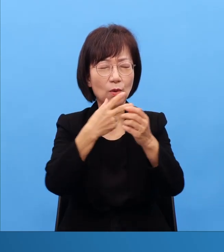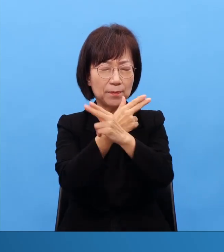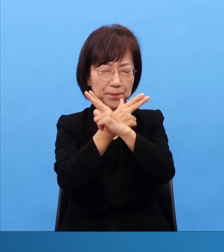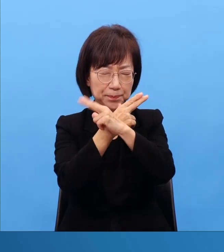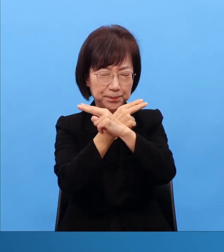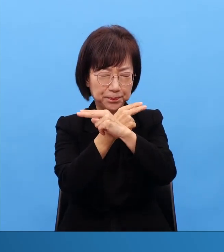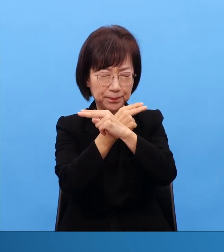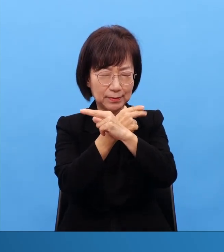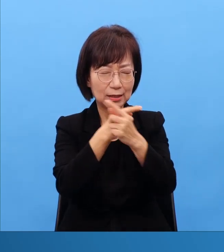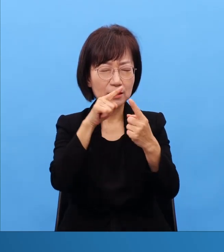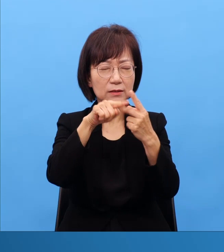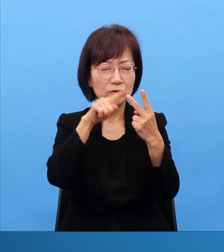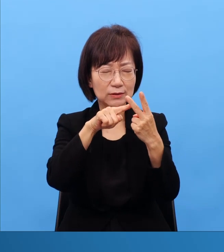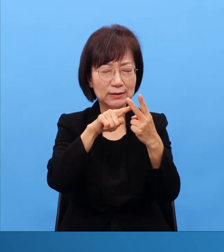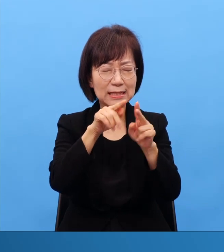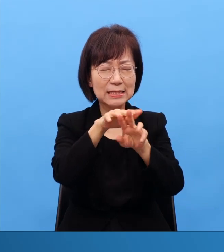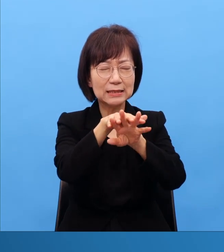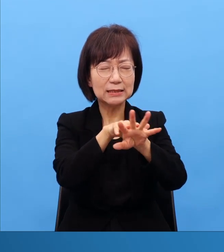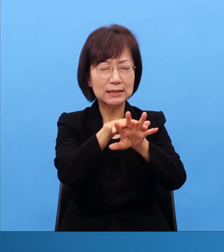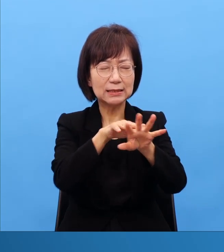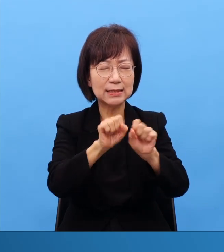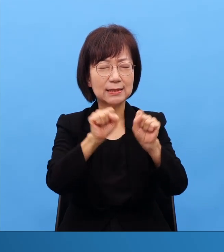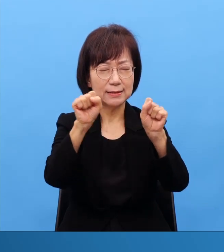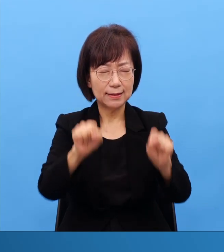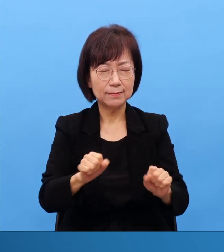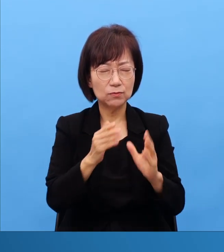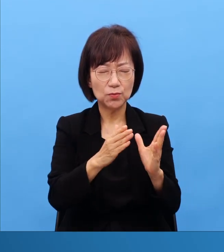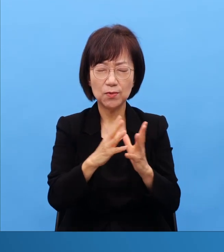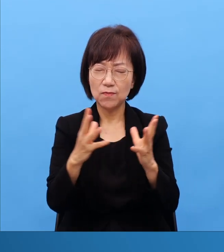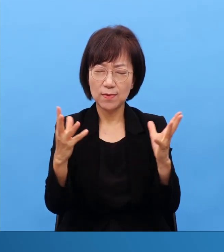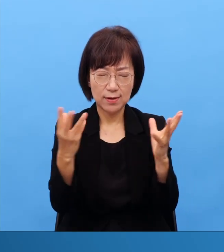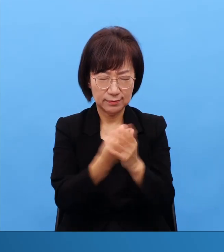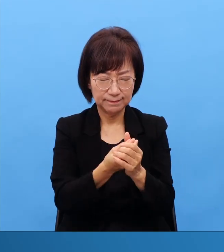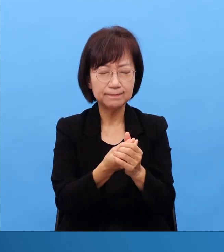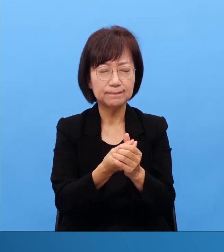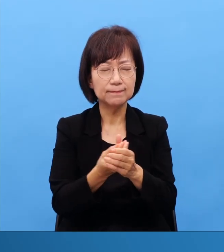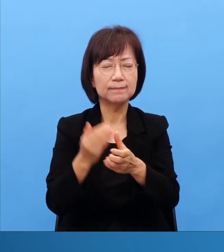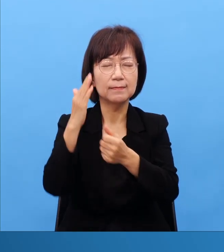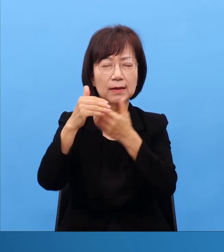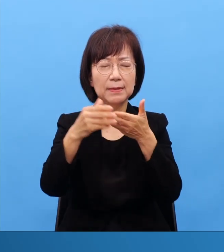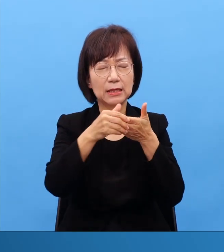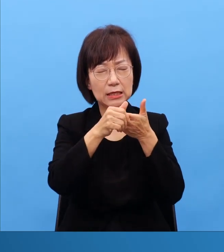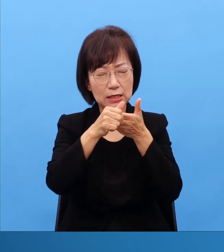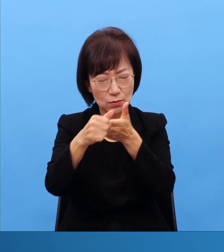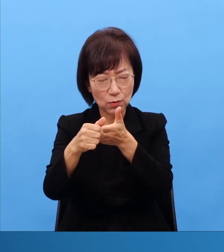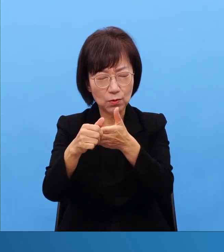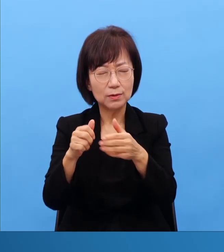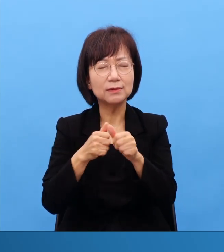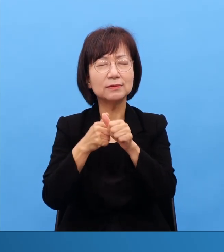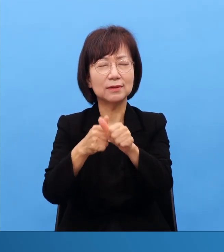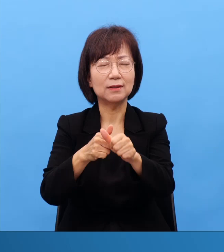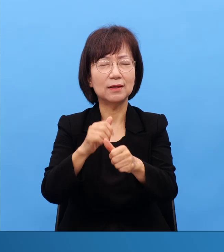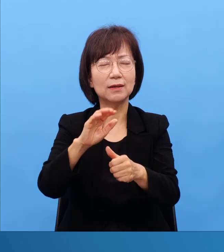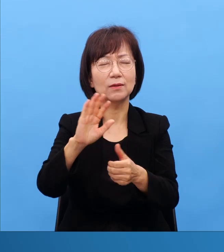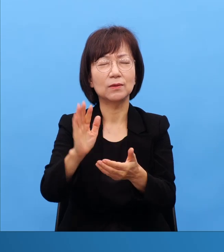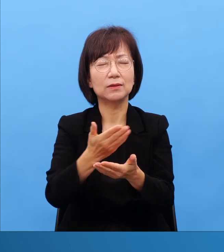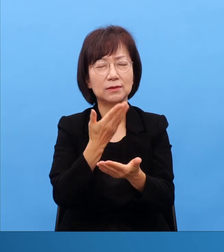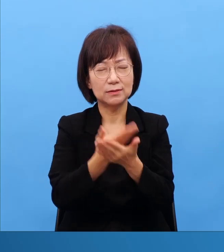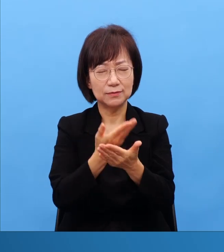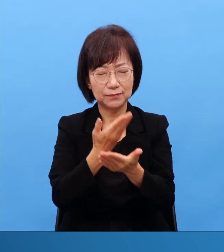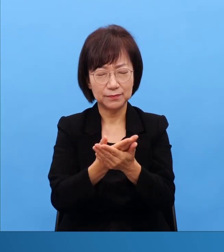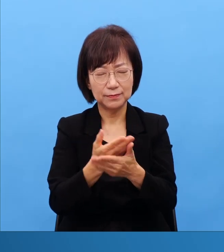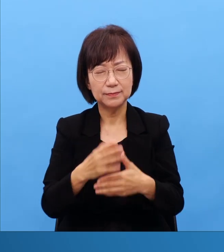하옵소서. And may it be the new year in which Emmanuel Church continues to receive your guidance in this age of media to prepare the vessel, the system,